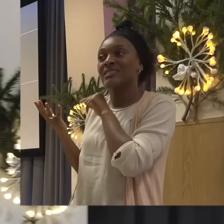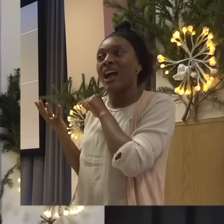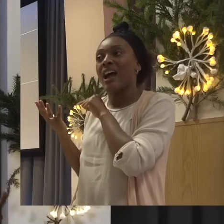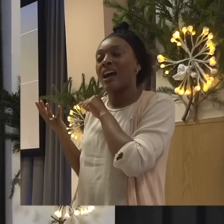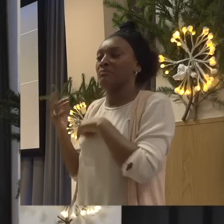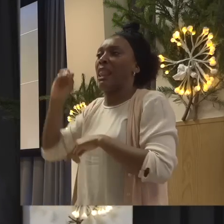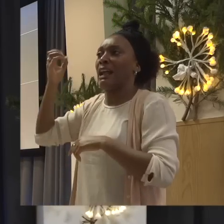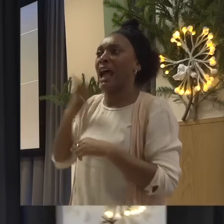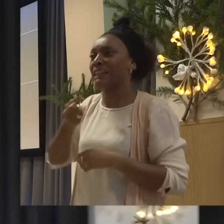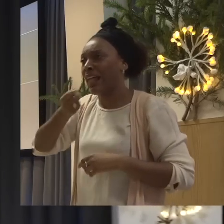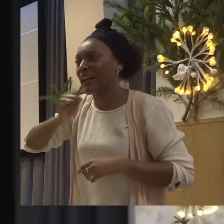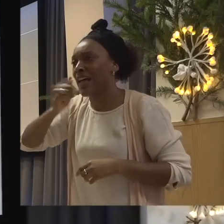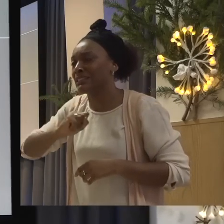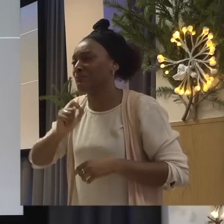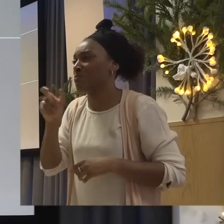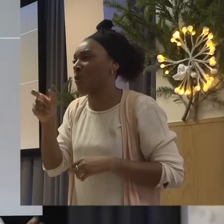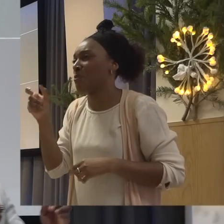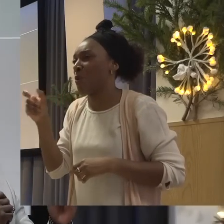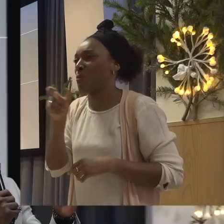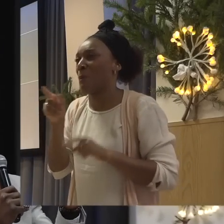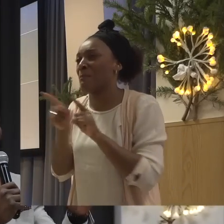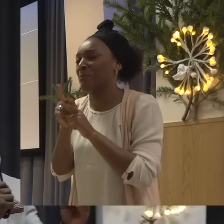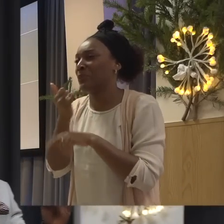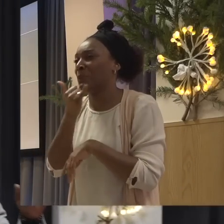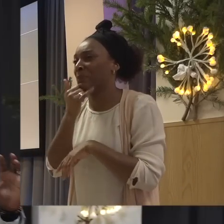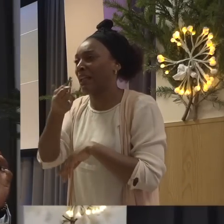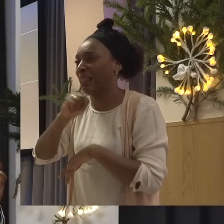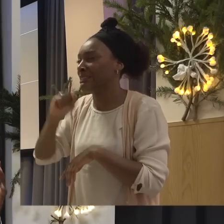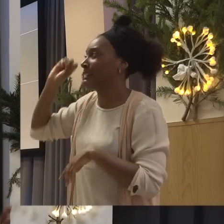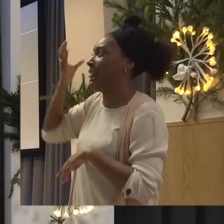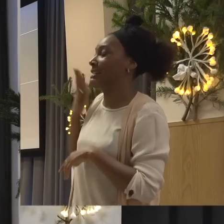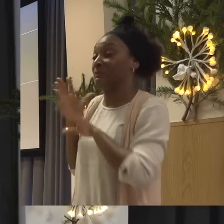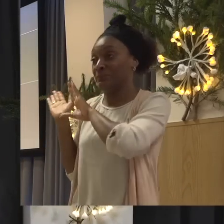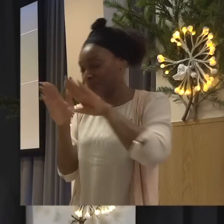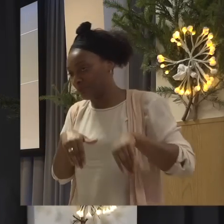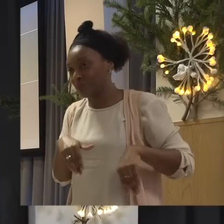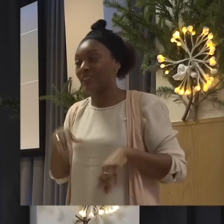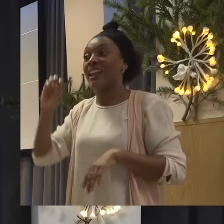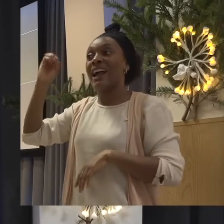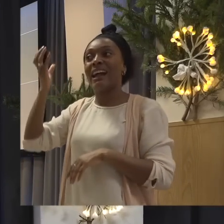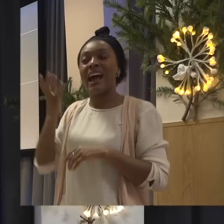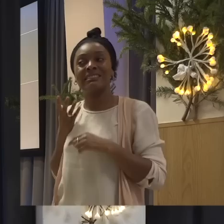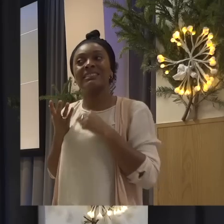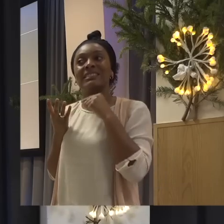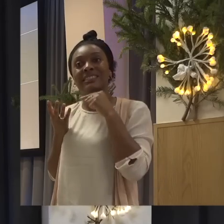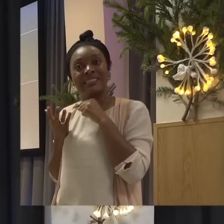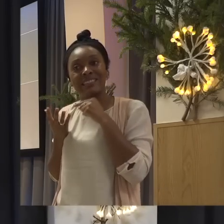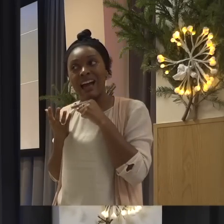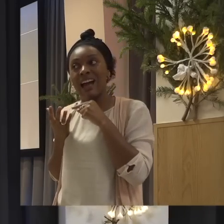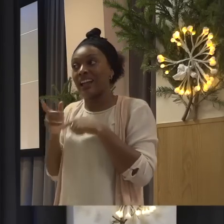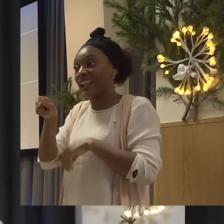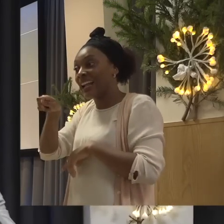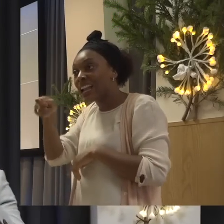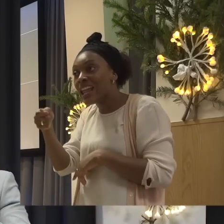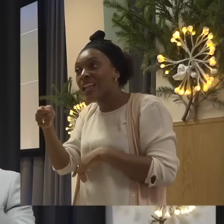bon, je ne cherche pas des glaces à prendre ce matin. La grâce est l'élément clé qui démontre